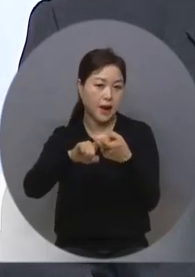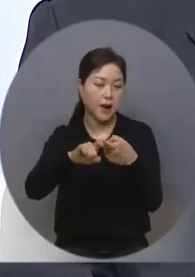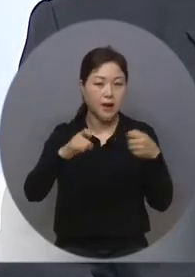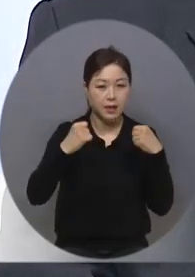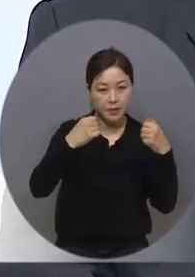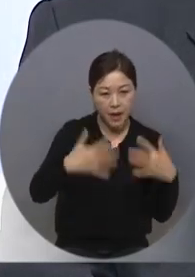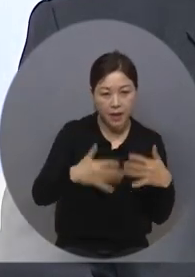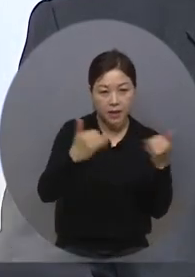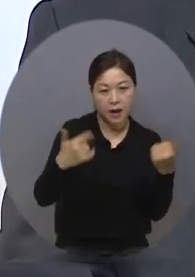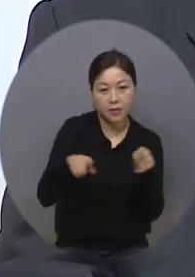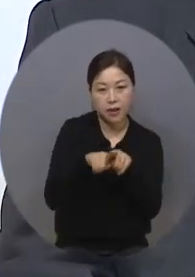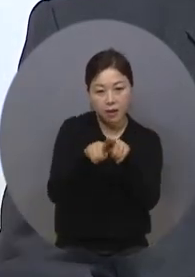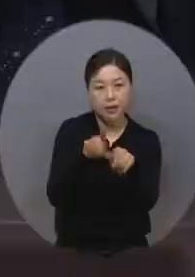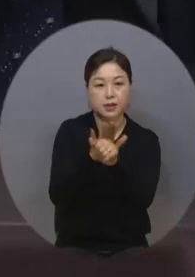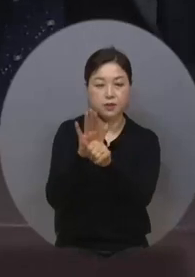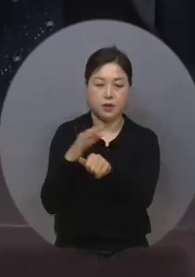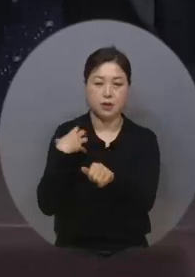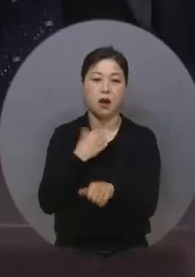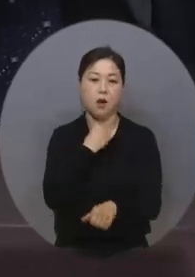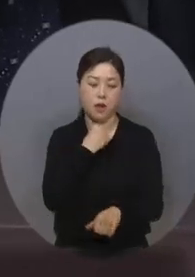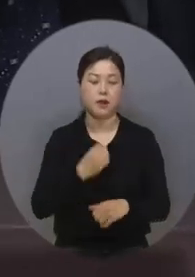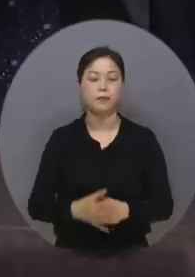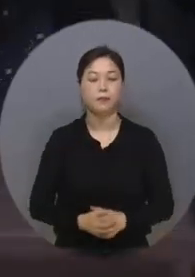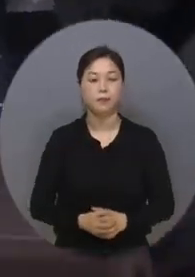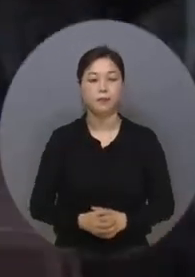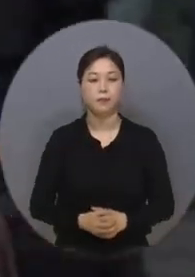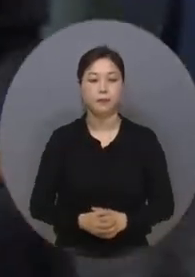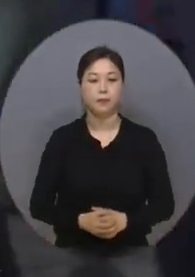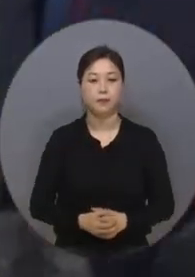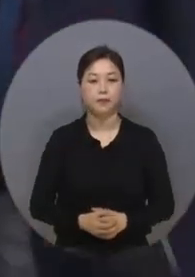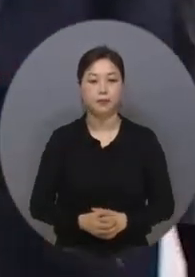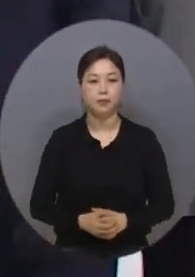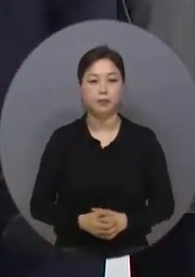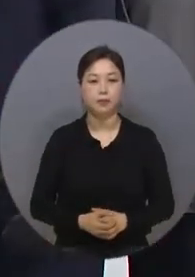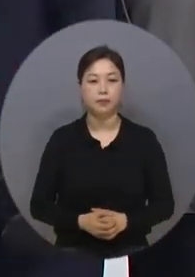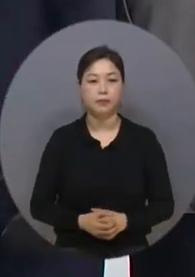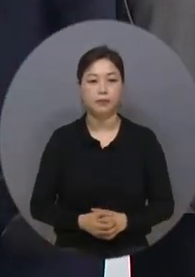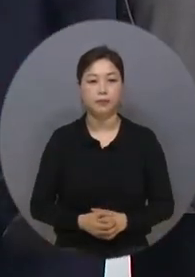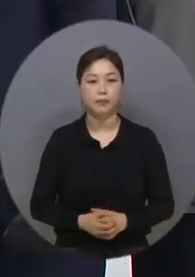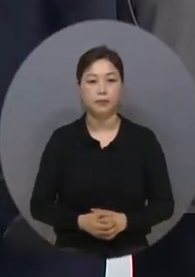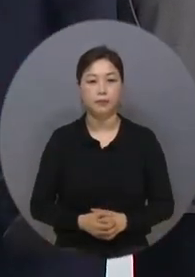동행 역할을 하고 싶습니다. 복지TV 뉴스 박신용입니다.